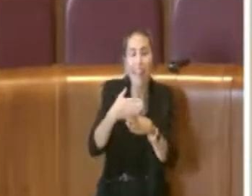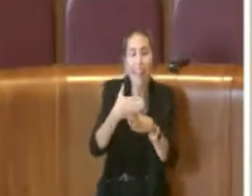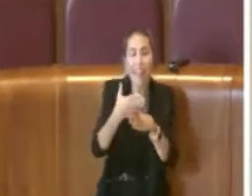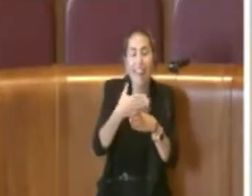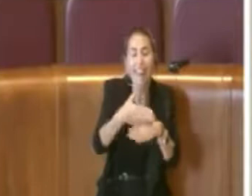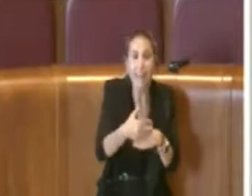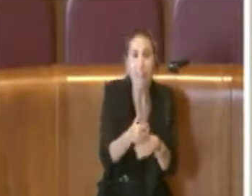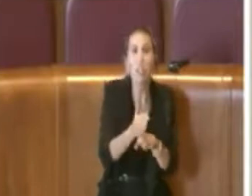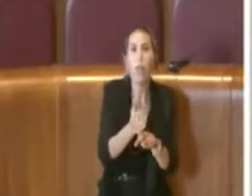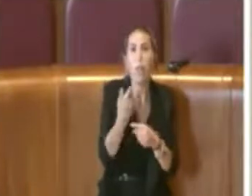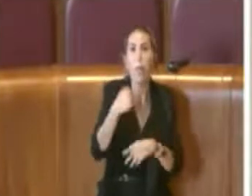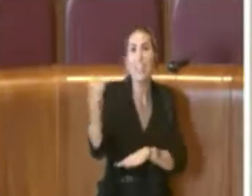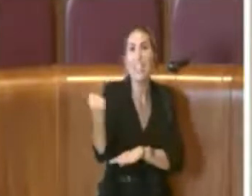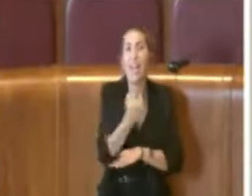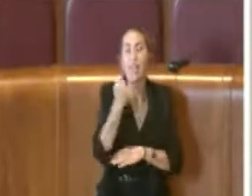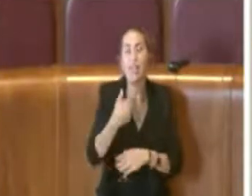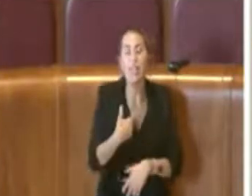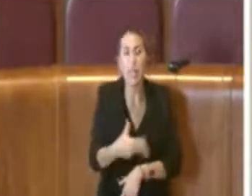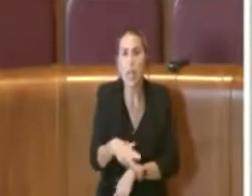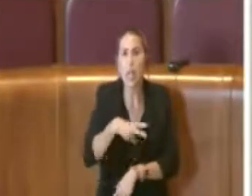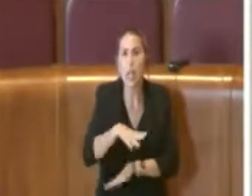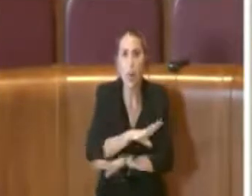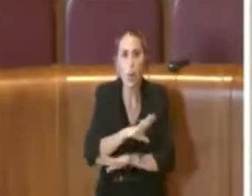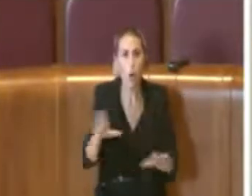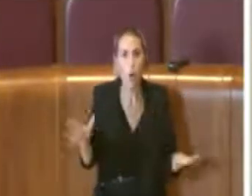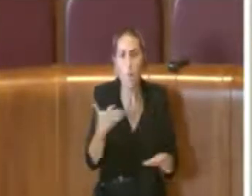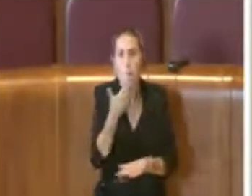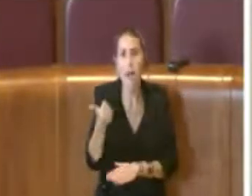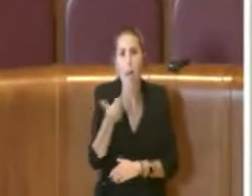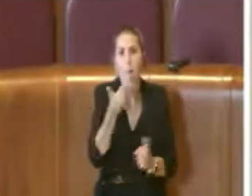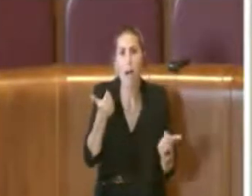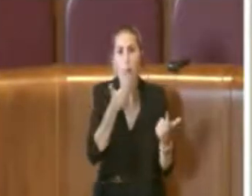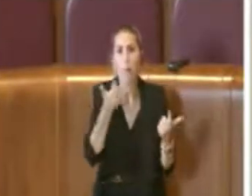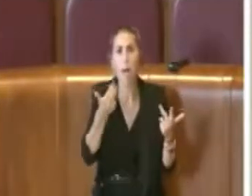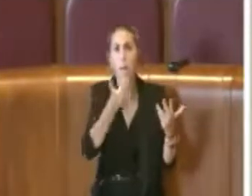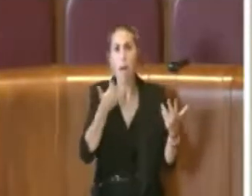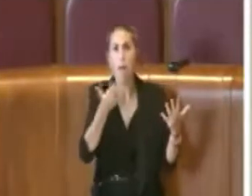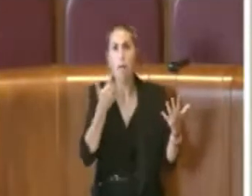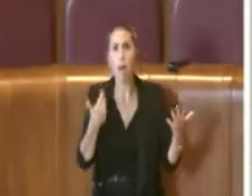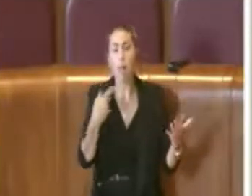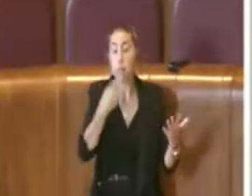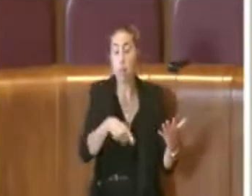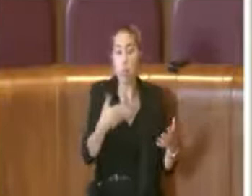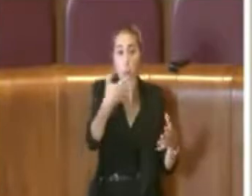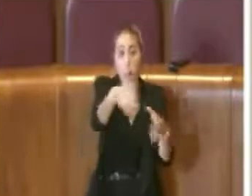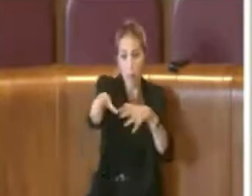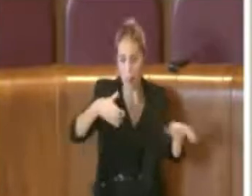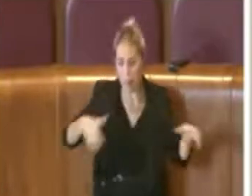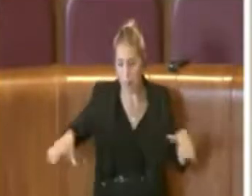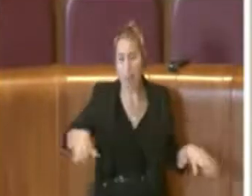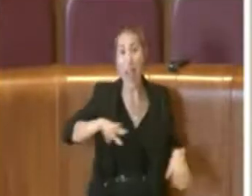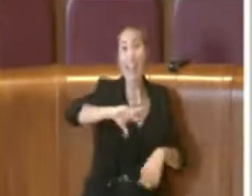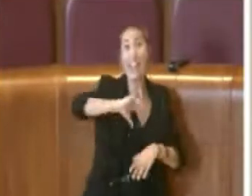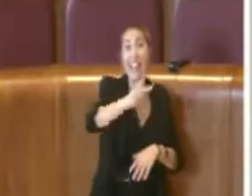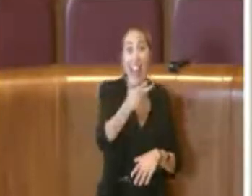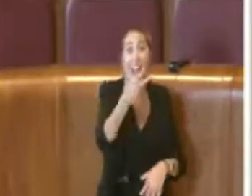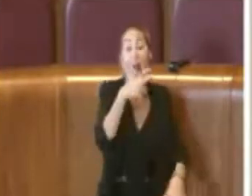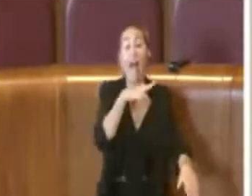forte a livello di servizi, perché questo territorio di fatto è suddiviso fra tre